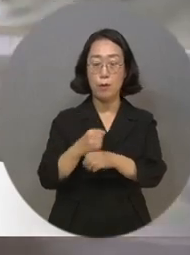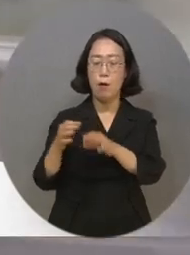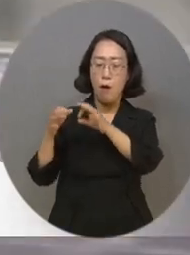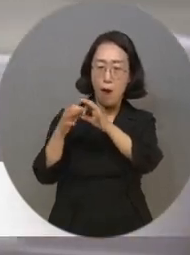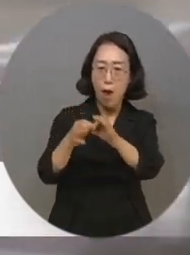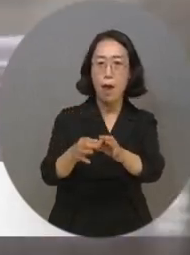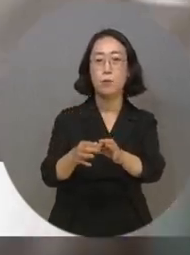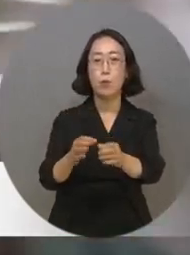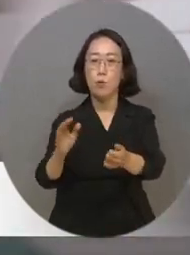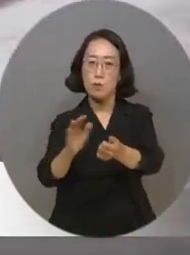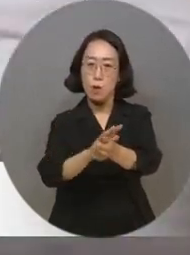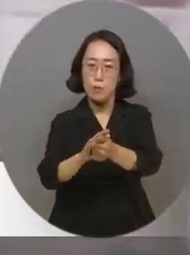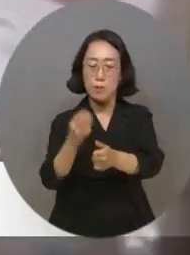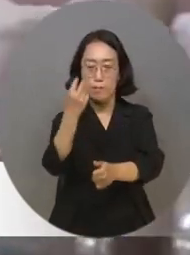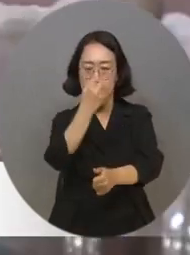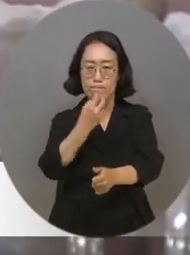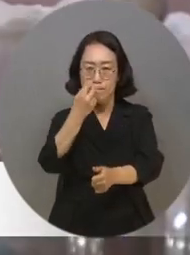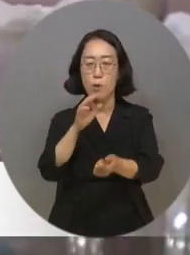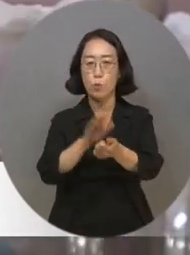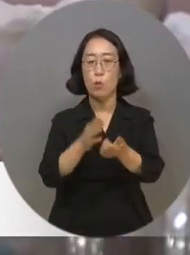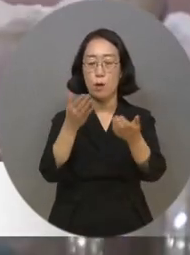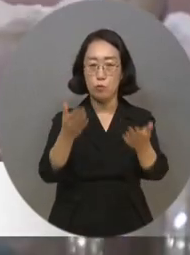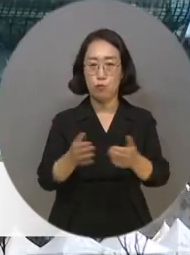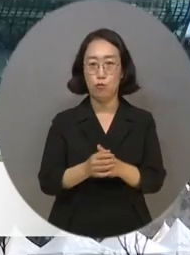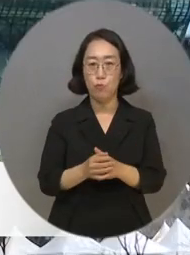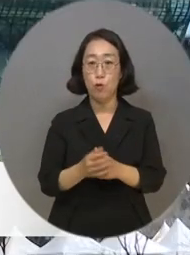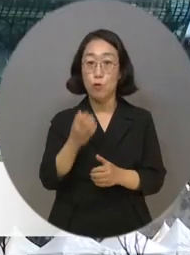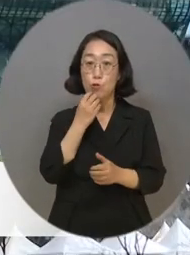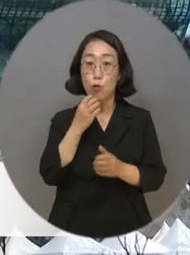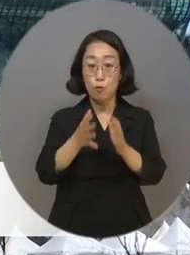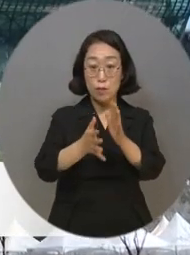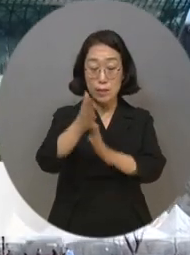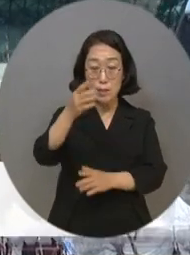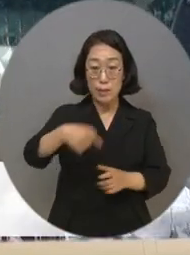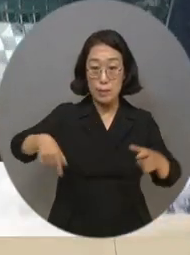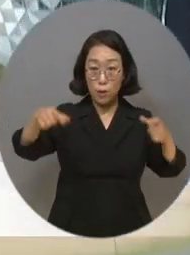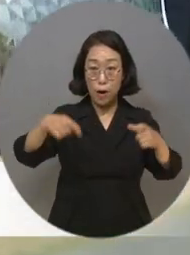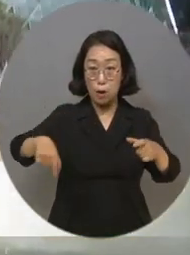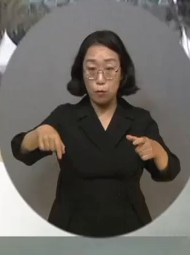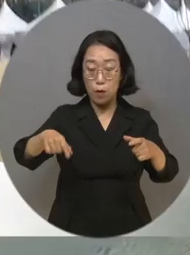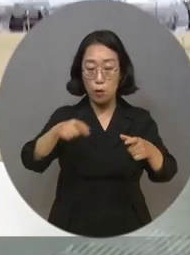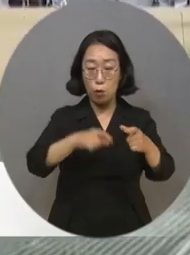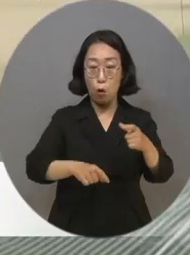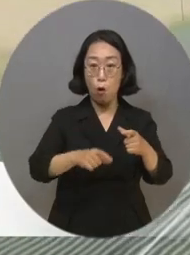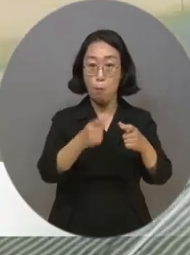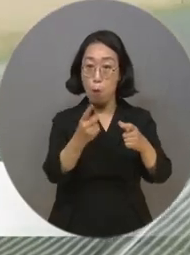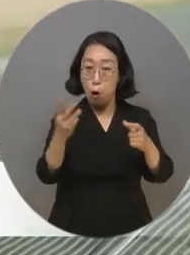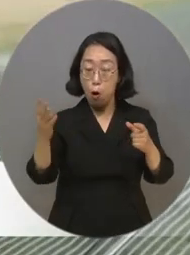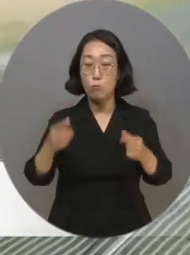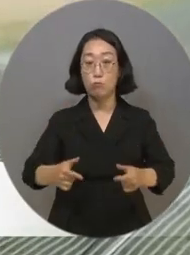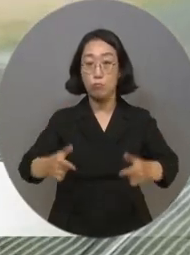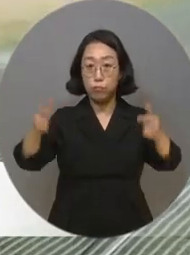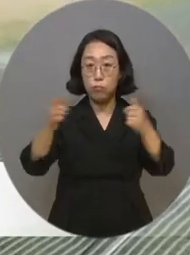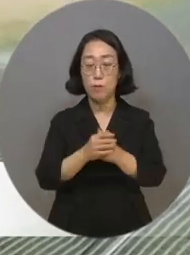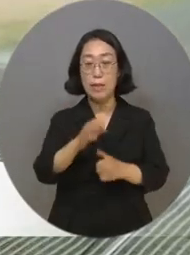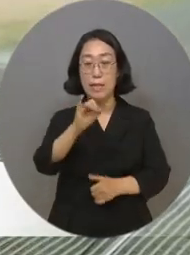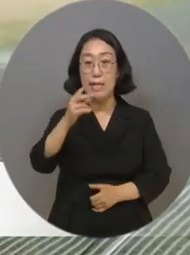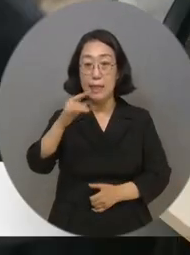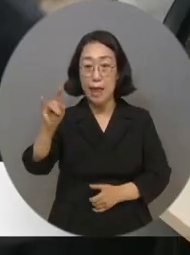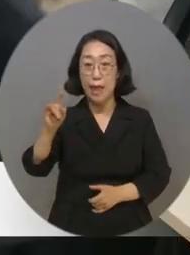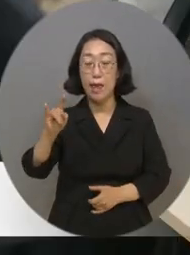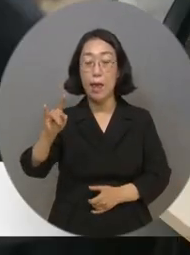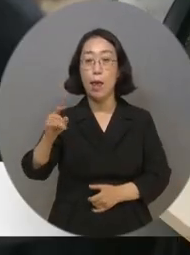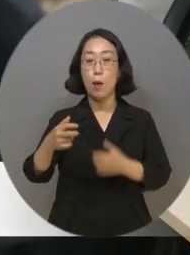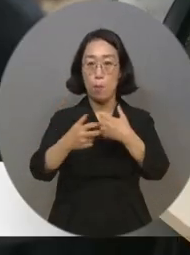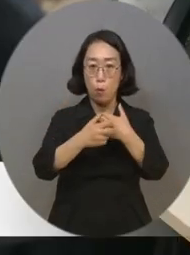지속적인 전문 의료 서비스를 제공합니다. 한편 서울시는 장애진화 산부인과를 확대하기 위해 추가로 2대